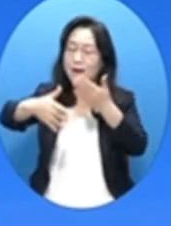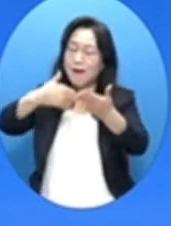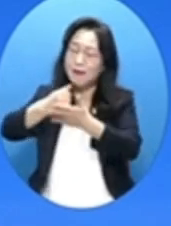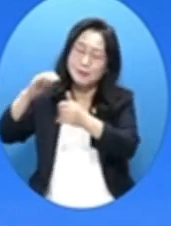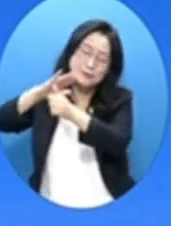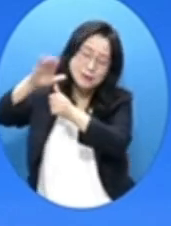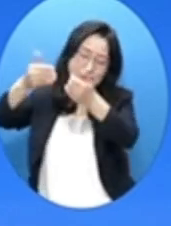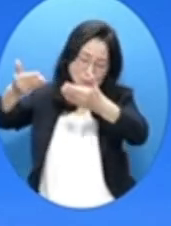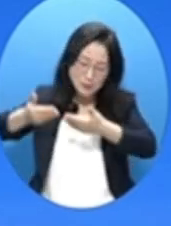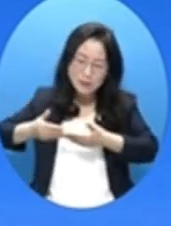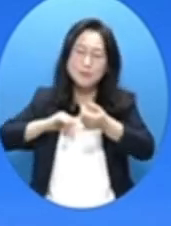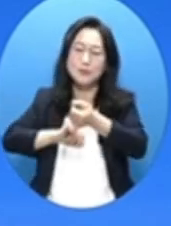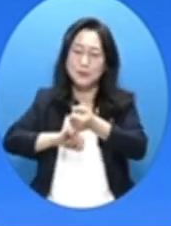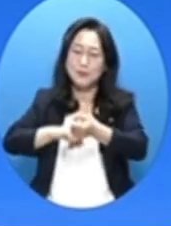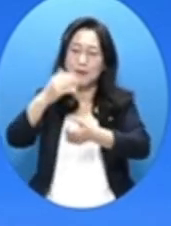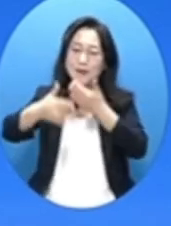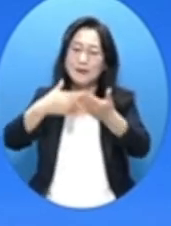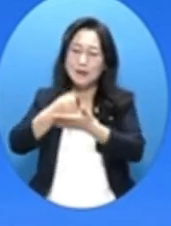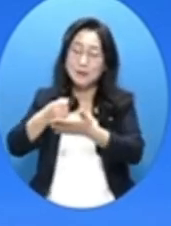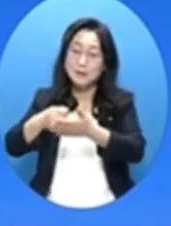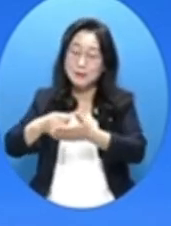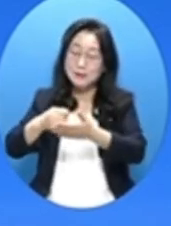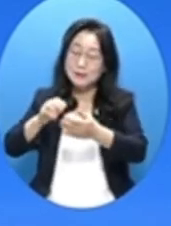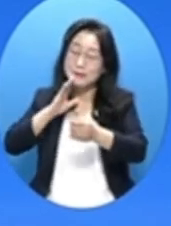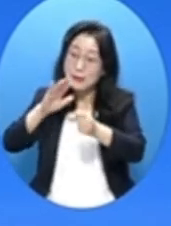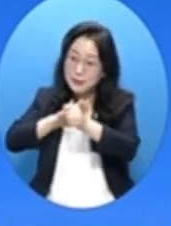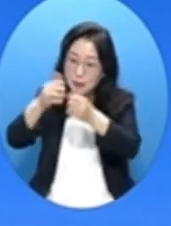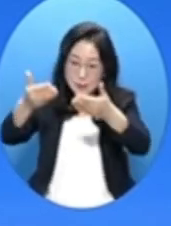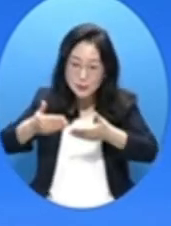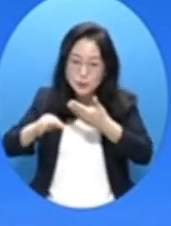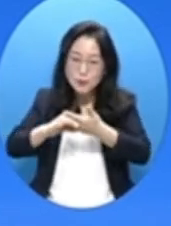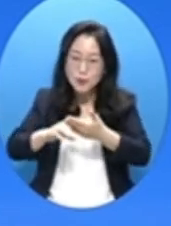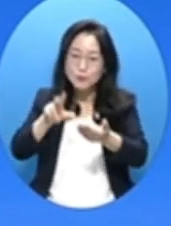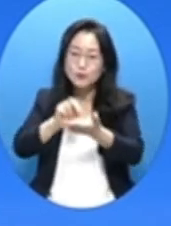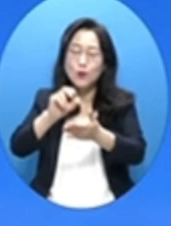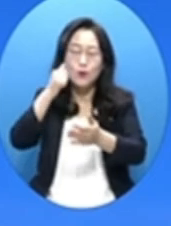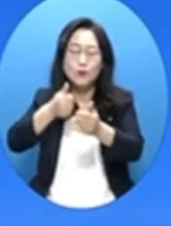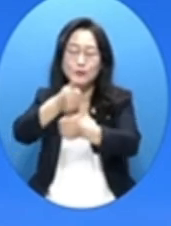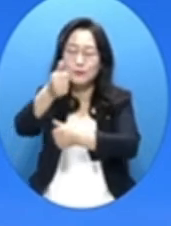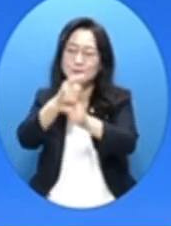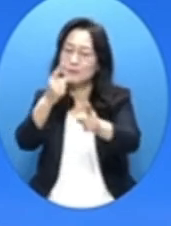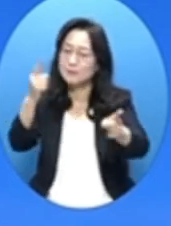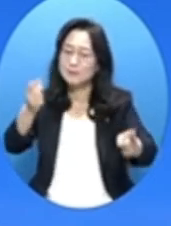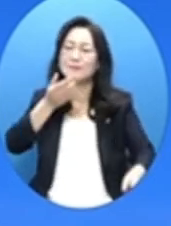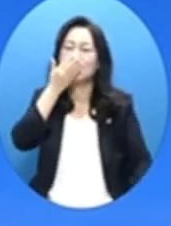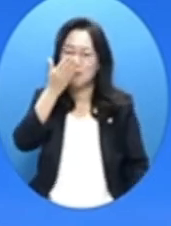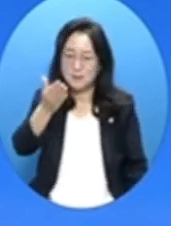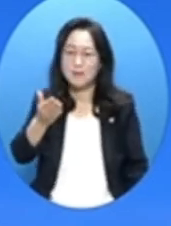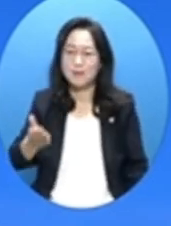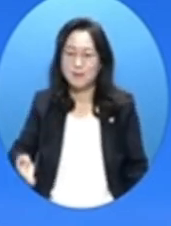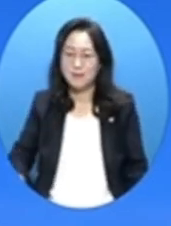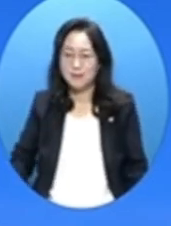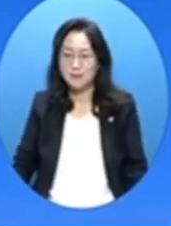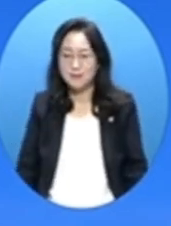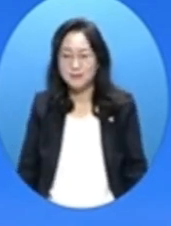받아야 합니다. 주님의 하나님의 사랑이 있어야 우리가 모든 문제 어려움을 이겨내고 승리하는 삶을 살아갈 수 있는 것입니다.